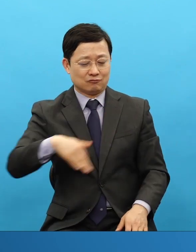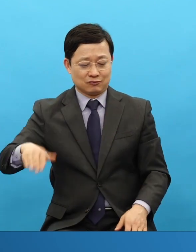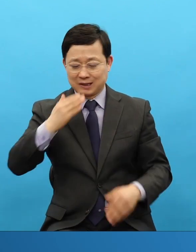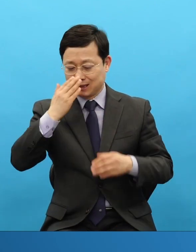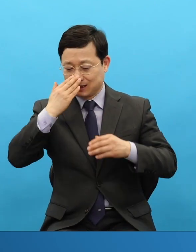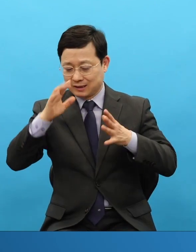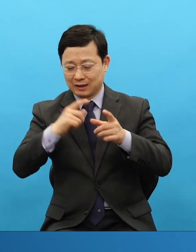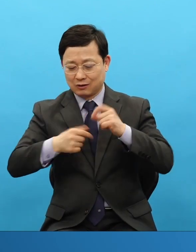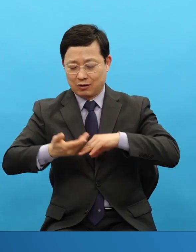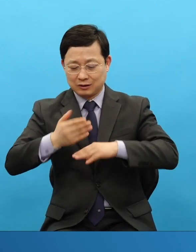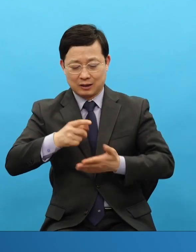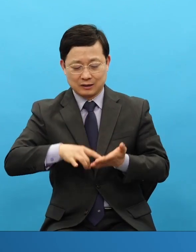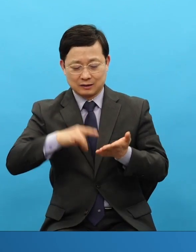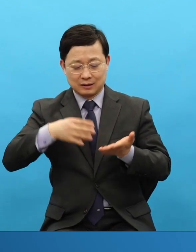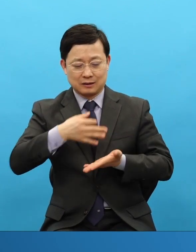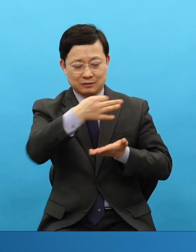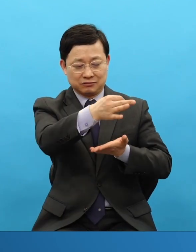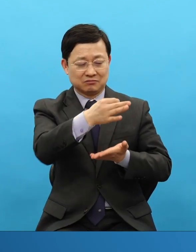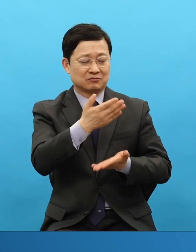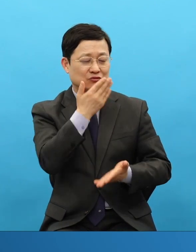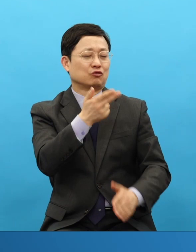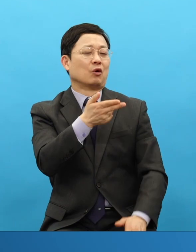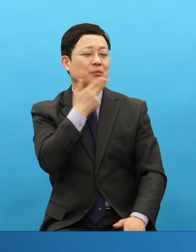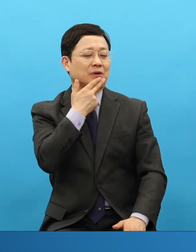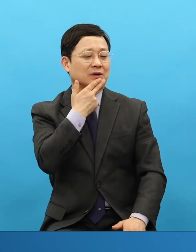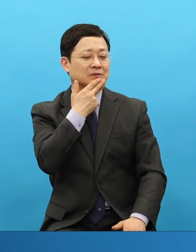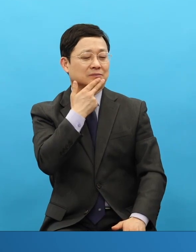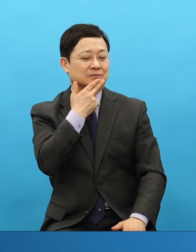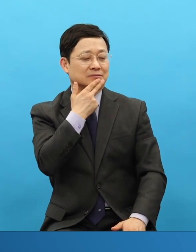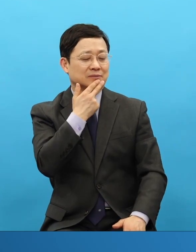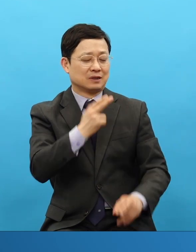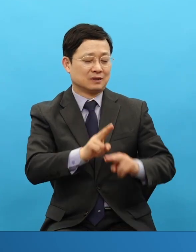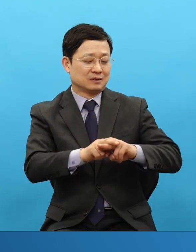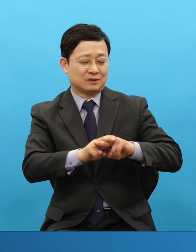can no longer pay tribute to your 왜 nation. 주느냐 우리가? Why should we pay